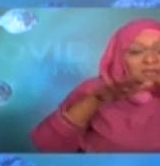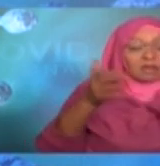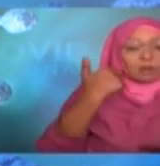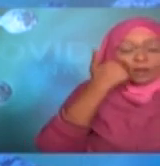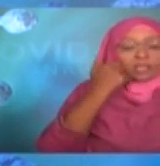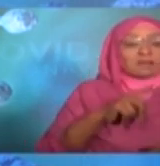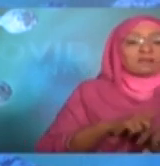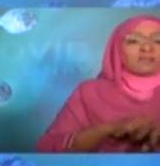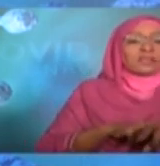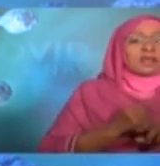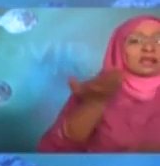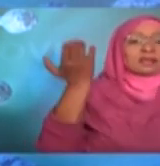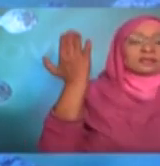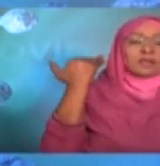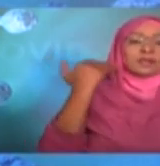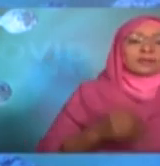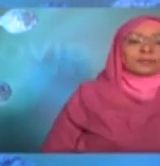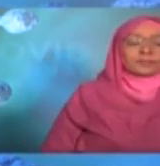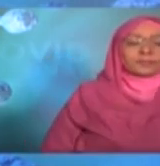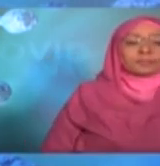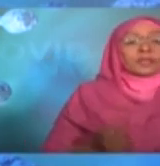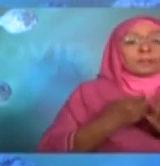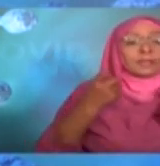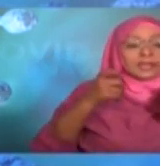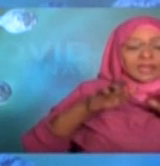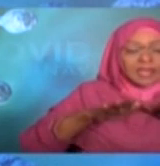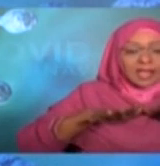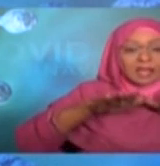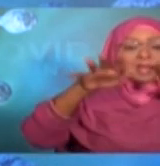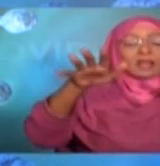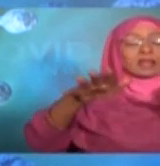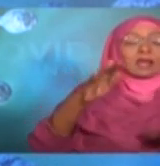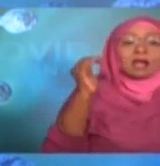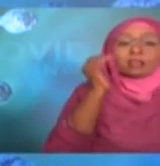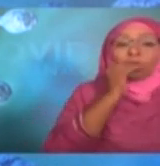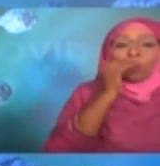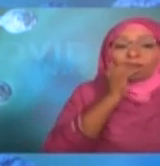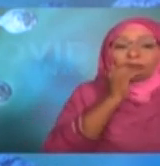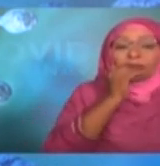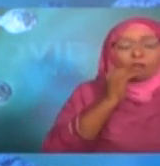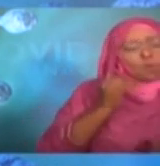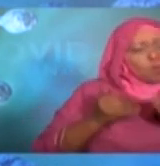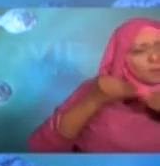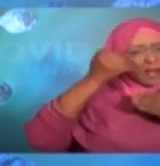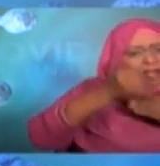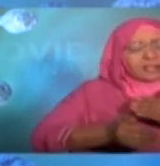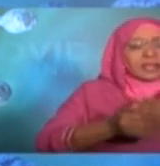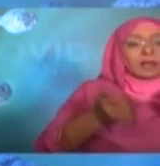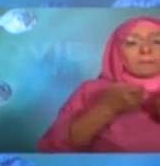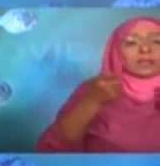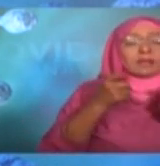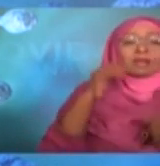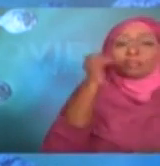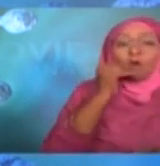الفترة السابقة منذ إعلان حالة الطوارئ وما تلاها من حالة الطوارئ الصحية